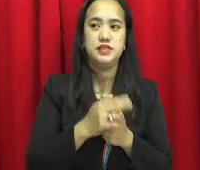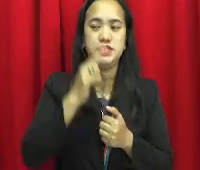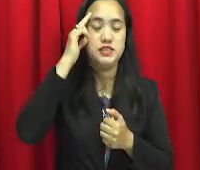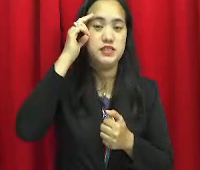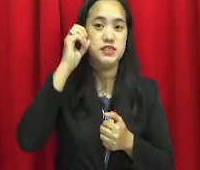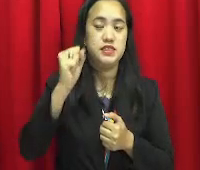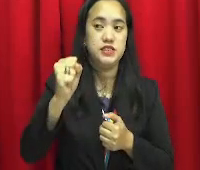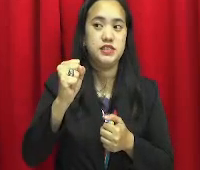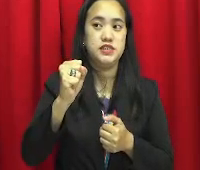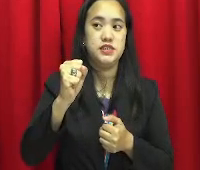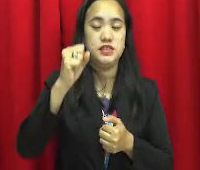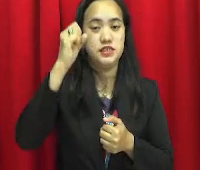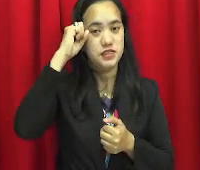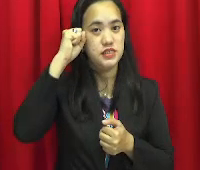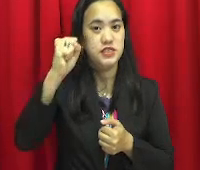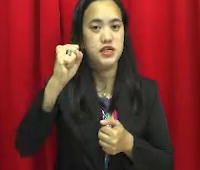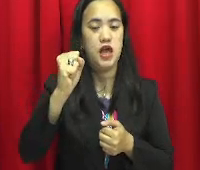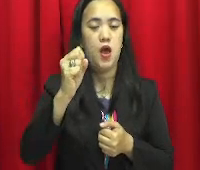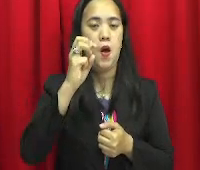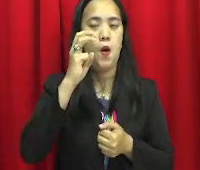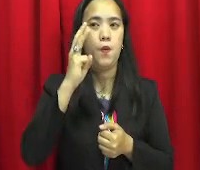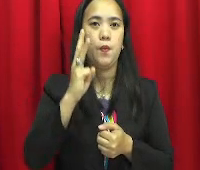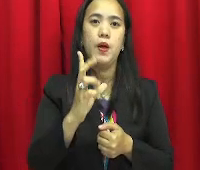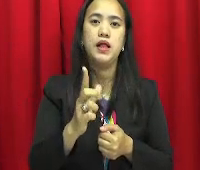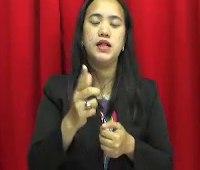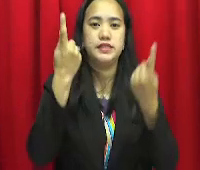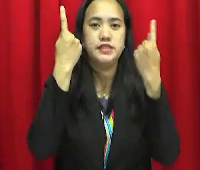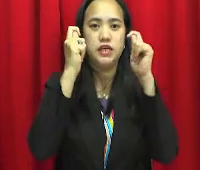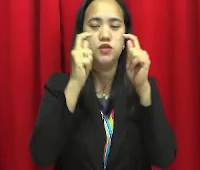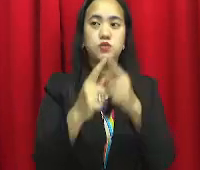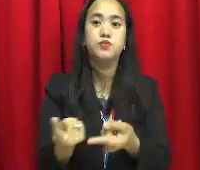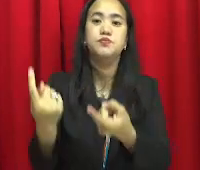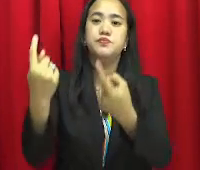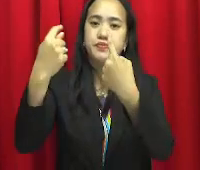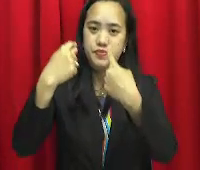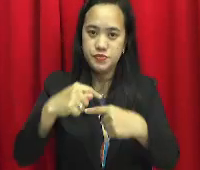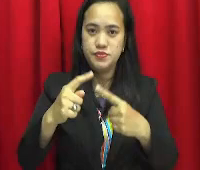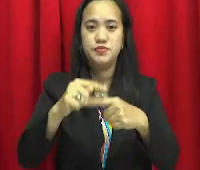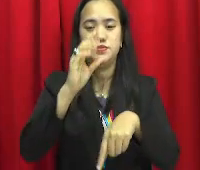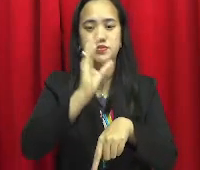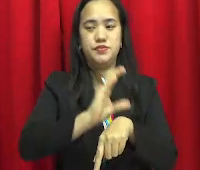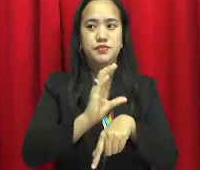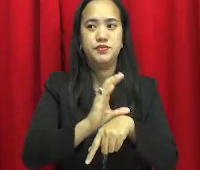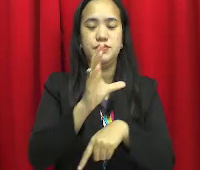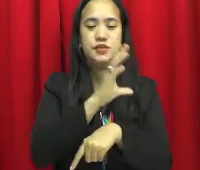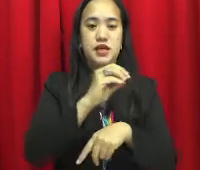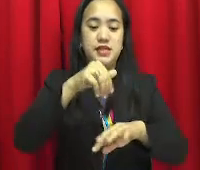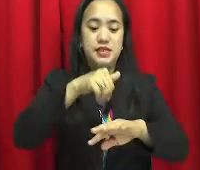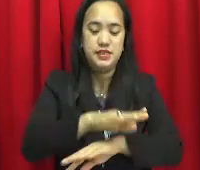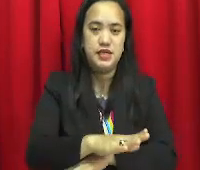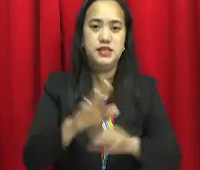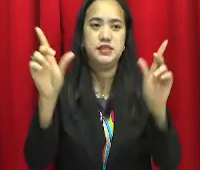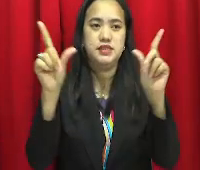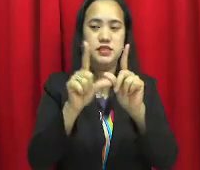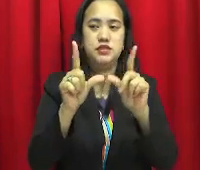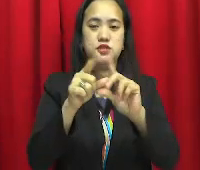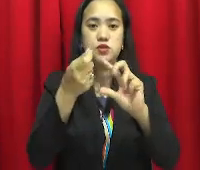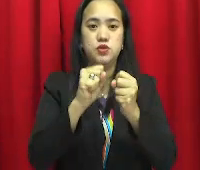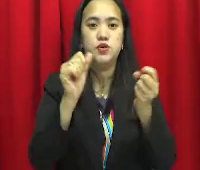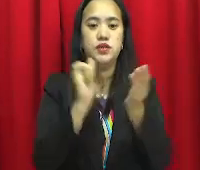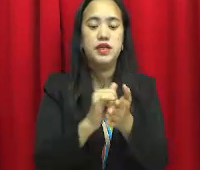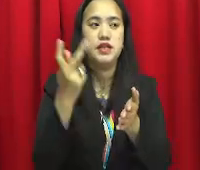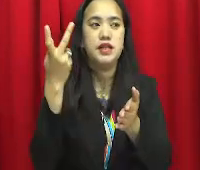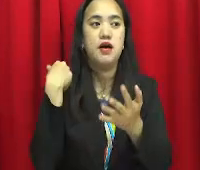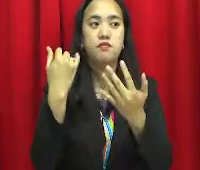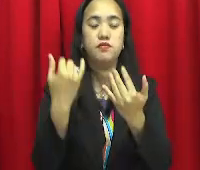niya po. Aalis na po siya ng 6 itong Thursday. Kaya mahalagang maipas mo to para pagdating mo doon, may